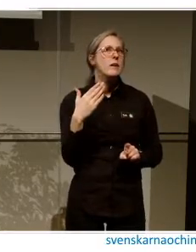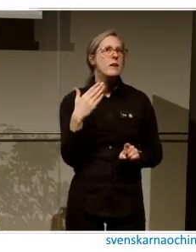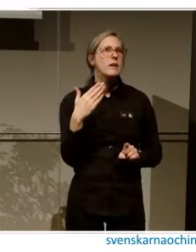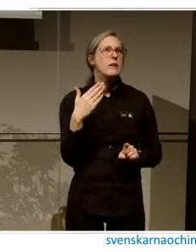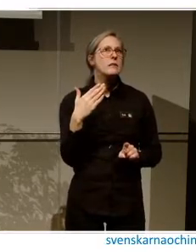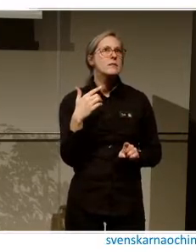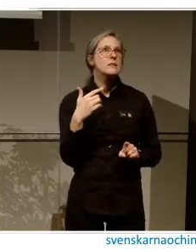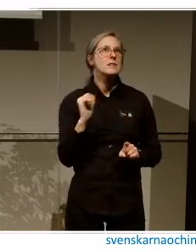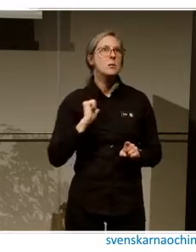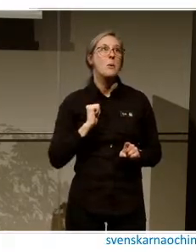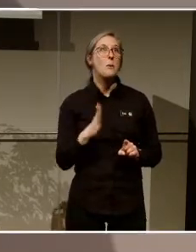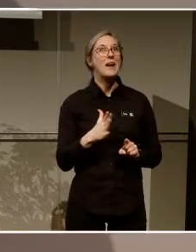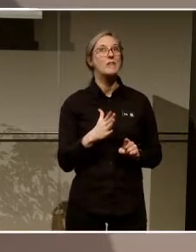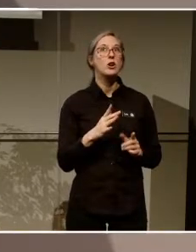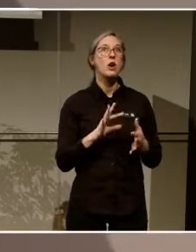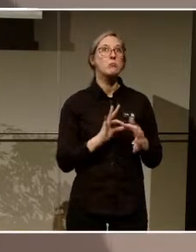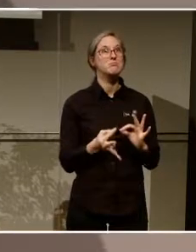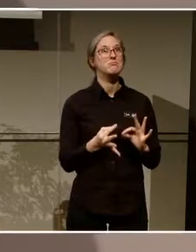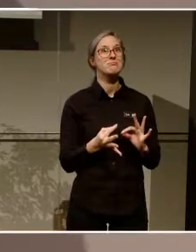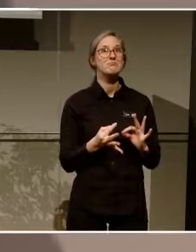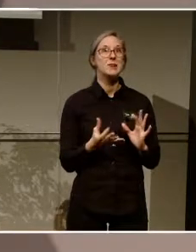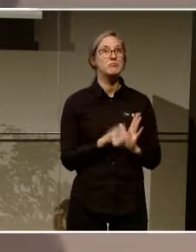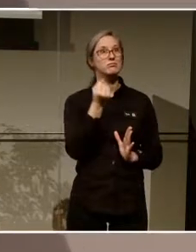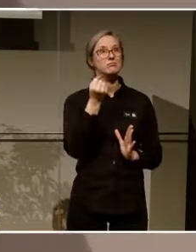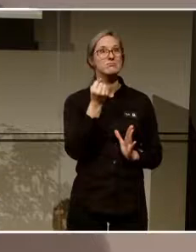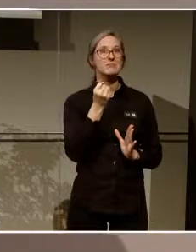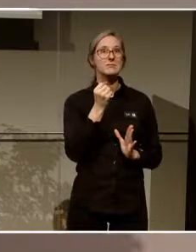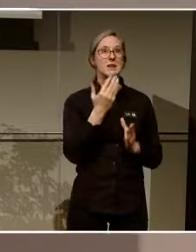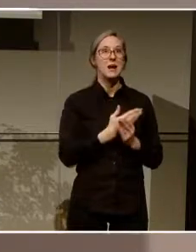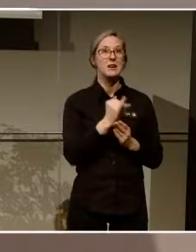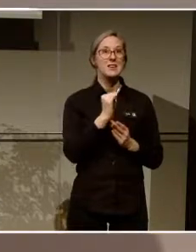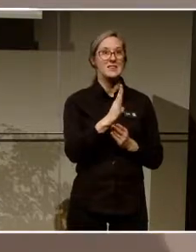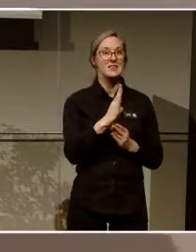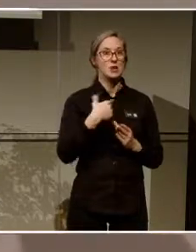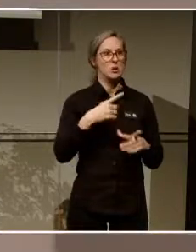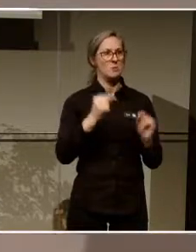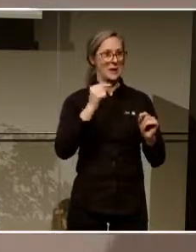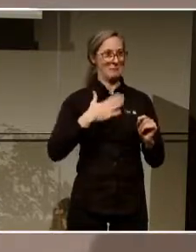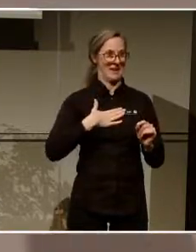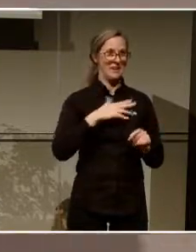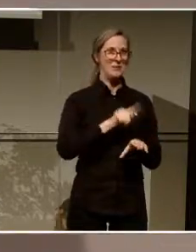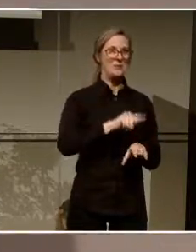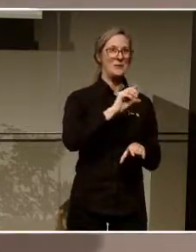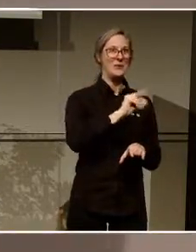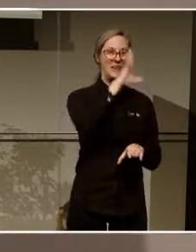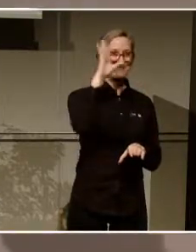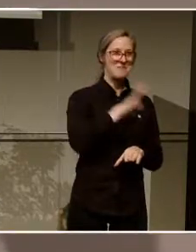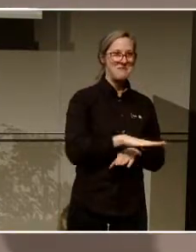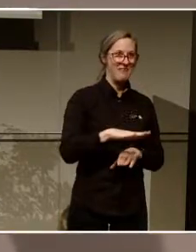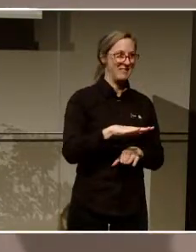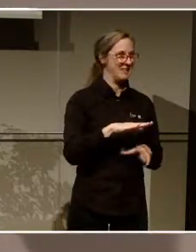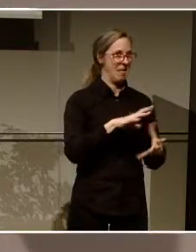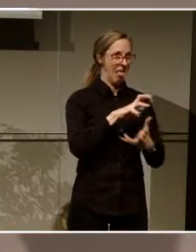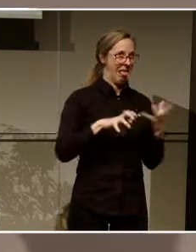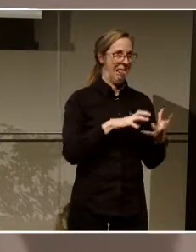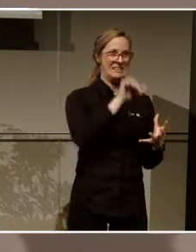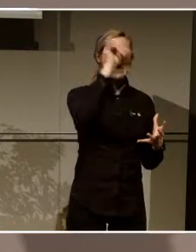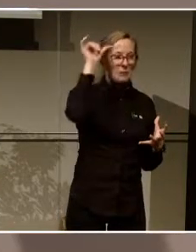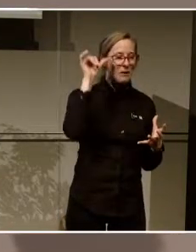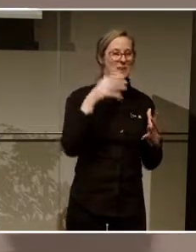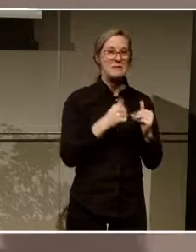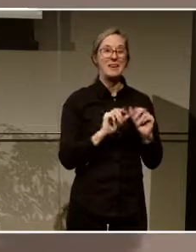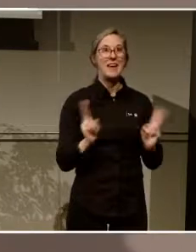är inte självklart enkelt att skaffa BankID om man inte är 18. Har jag upptäckt som har en 17-åring hemma. Det var lite krångligt. Men då backar